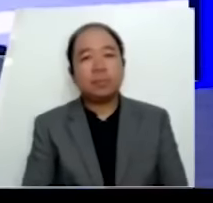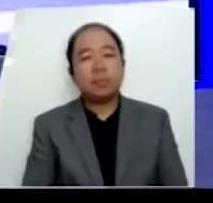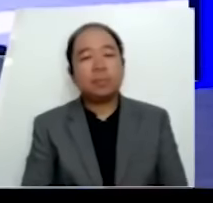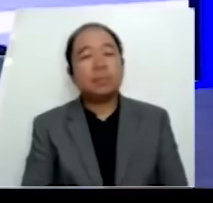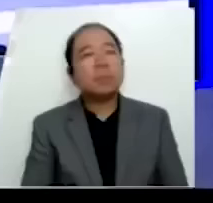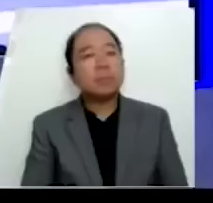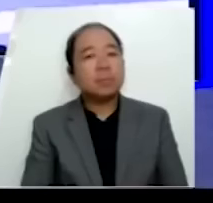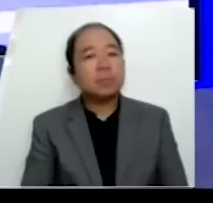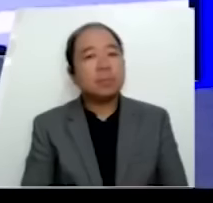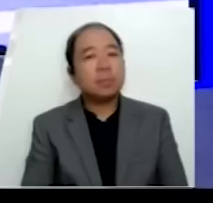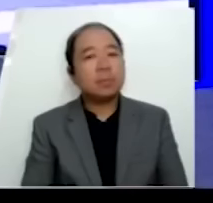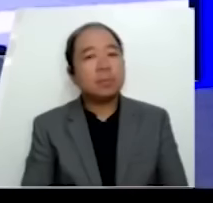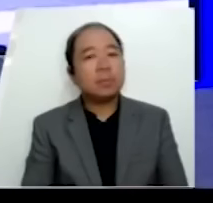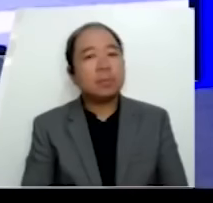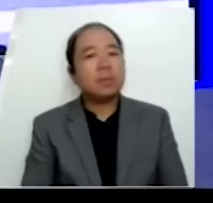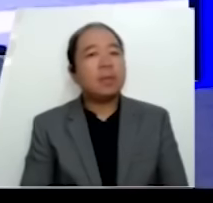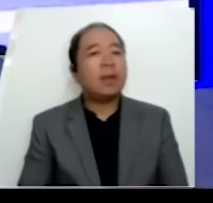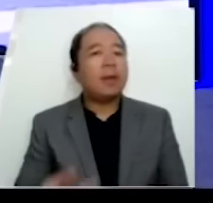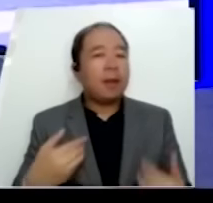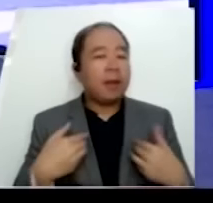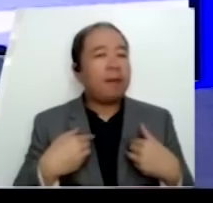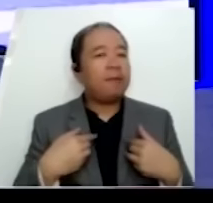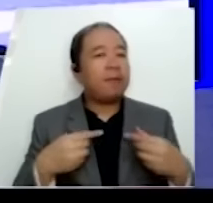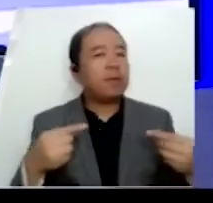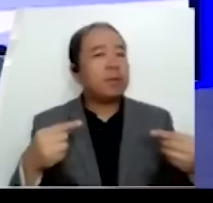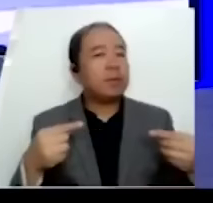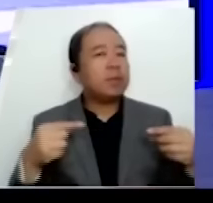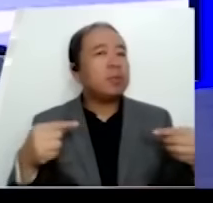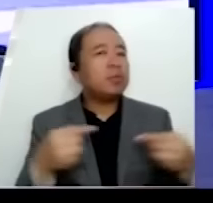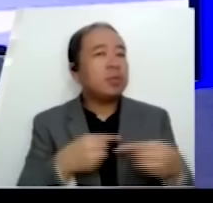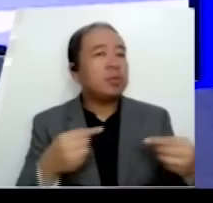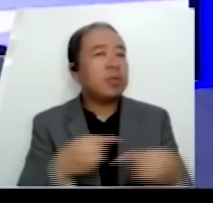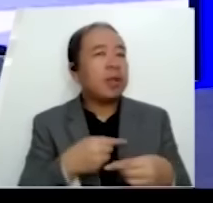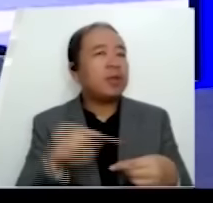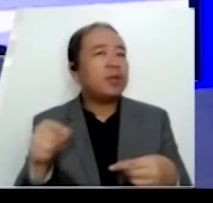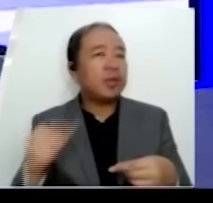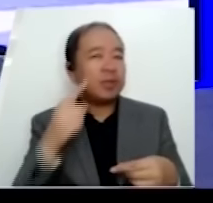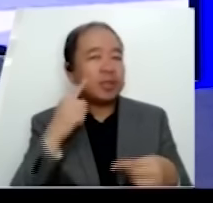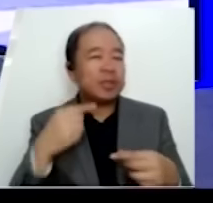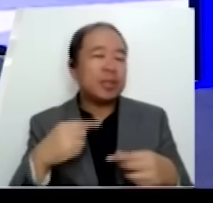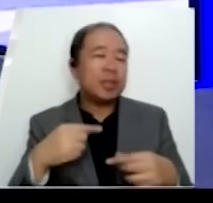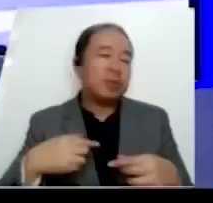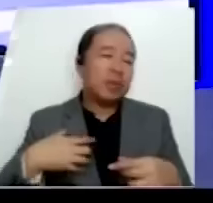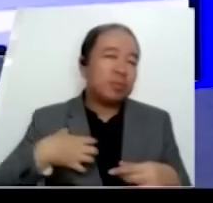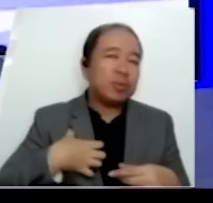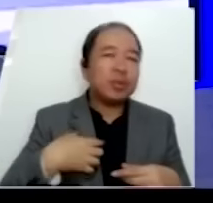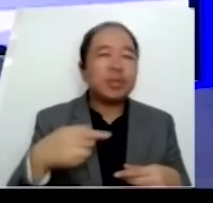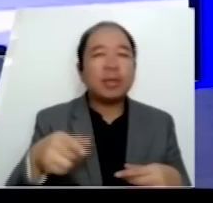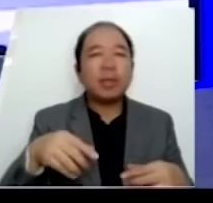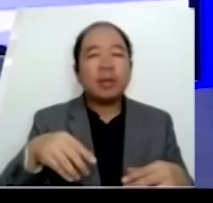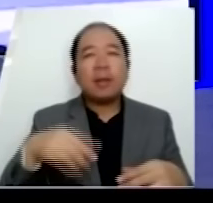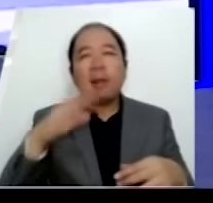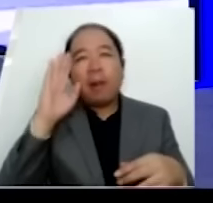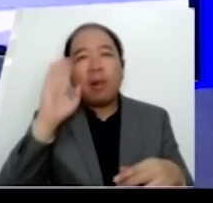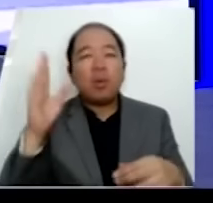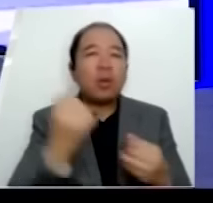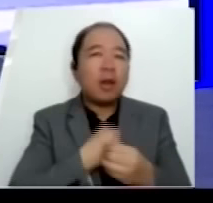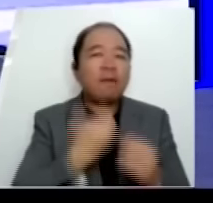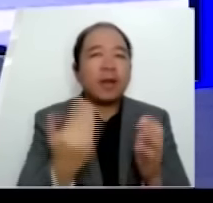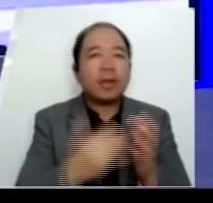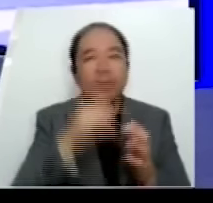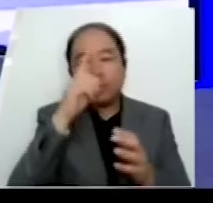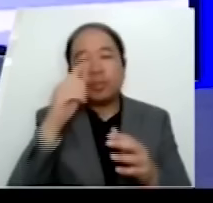Mapanakit sa lalim ng hugot ang official trailer ng Hello Love Again dahil sa mga linen ng mga character ni Alden Richards at Catherine